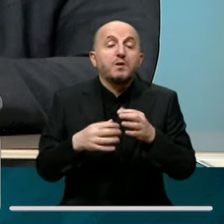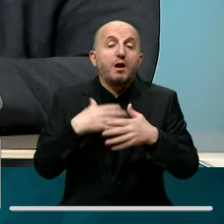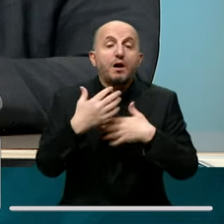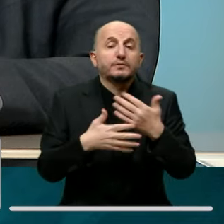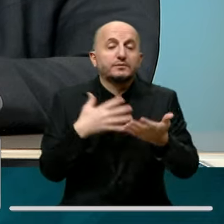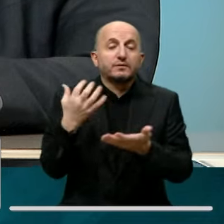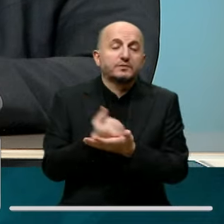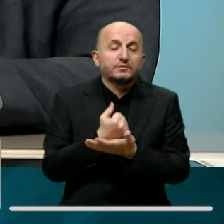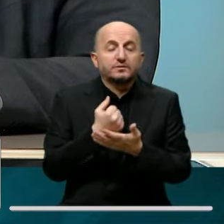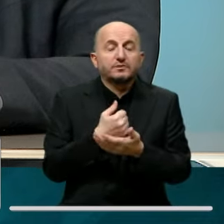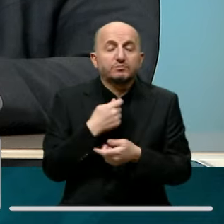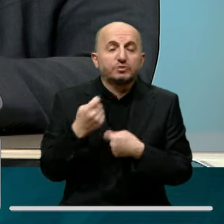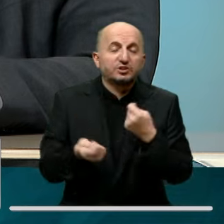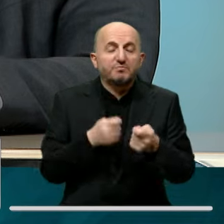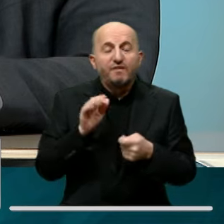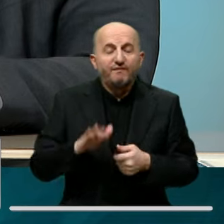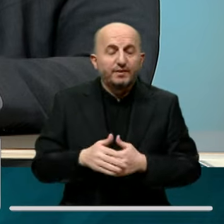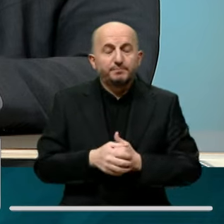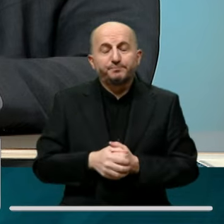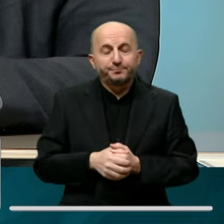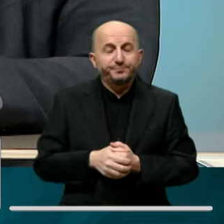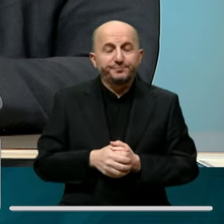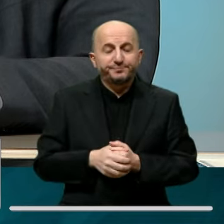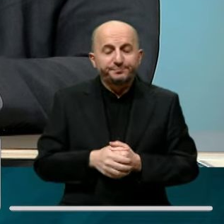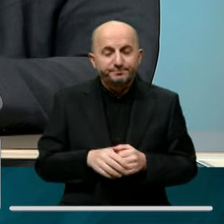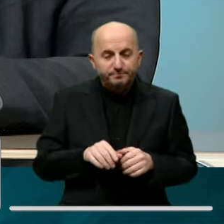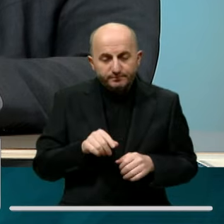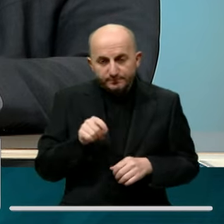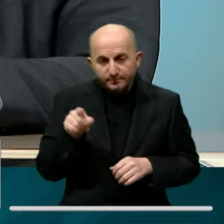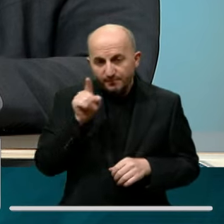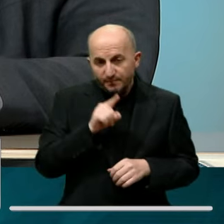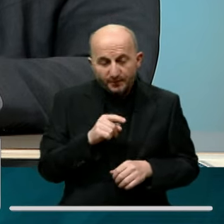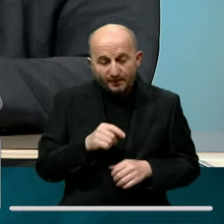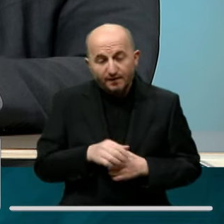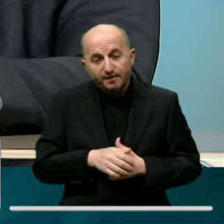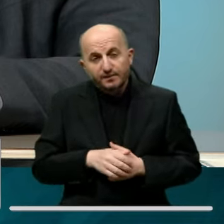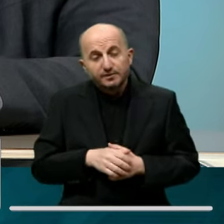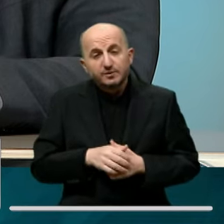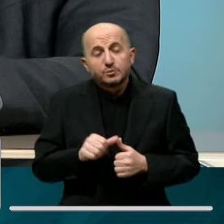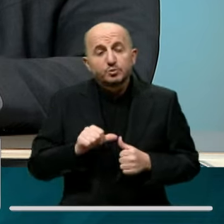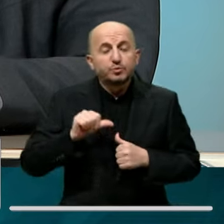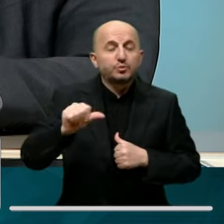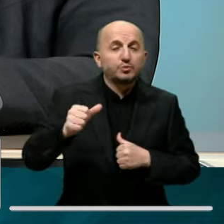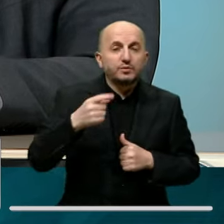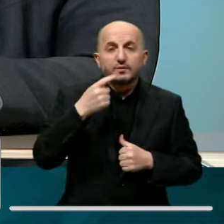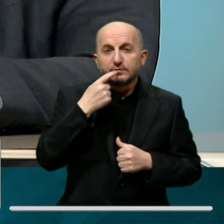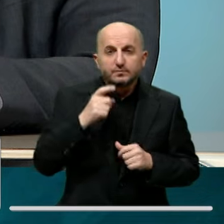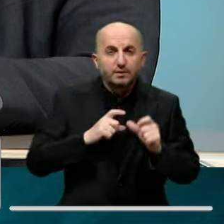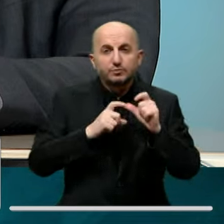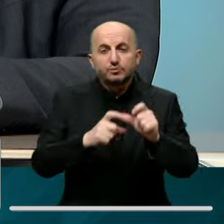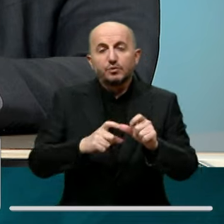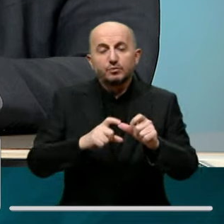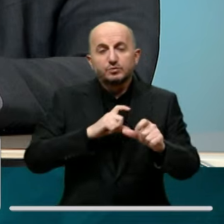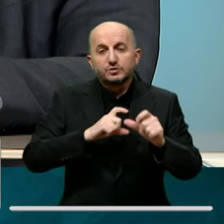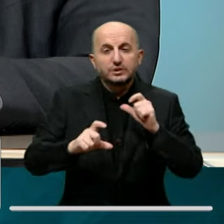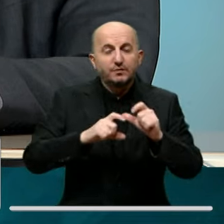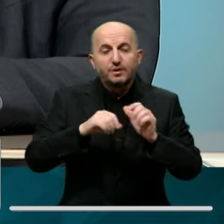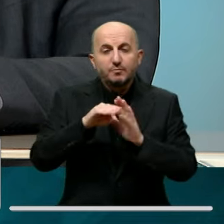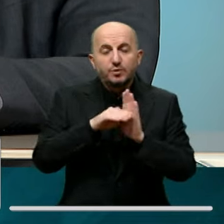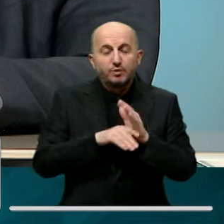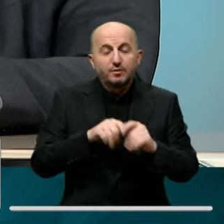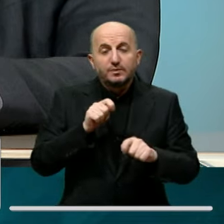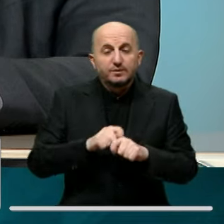gibi bir çaba var sanki, değil mi? Aynen. O yüzden vermeli. Şimdi uzun yıllardır bu soru cevap formatında program yaptığım